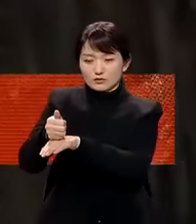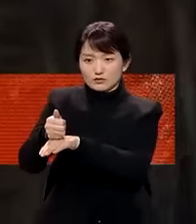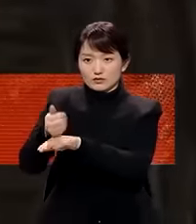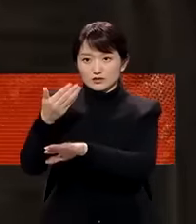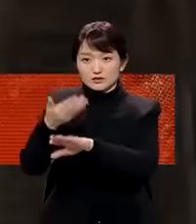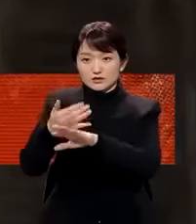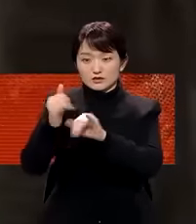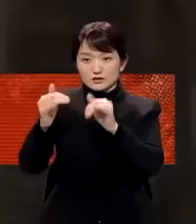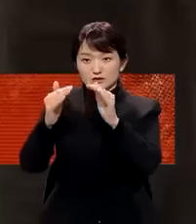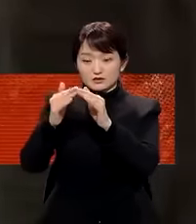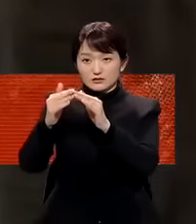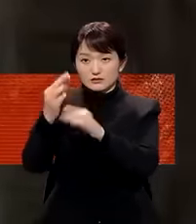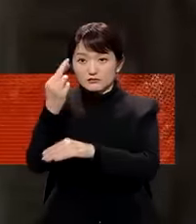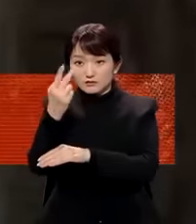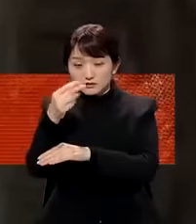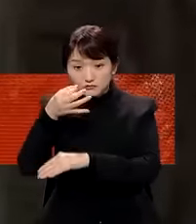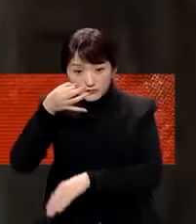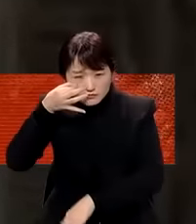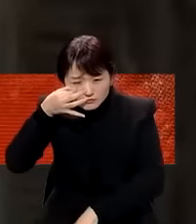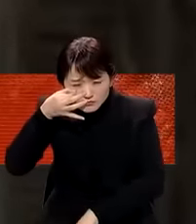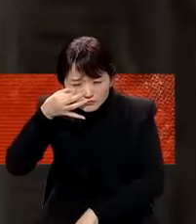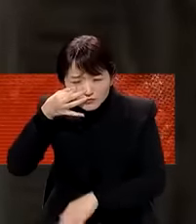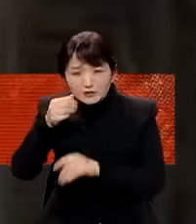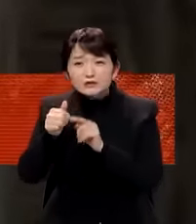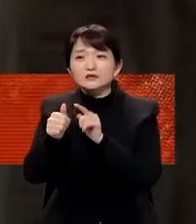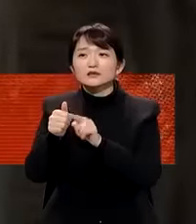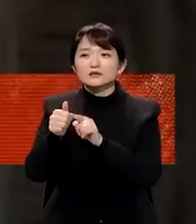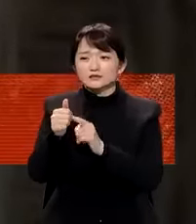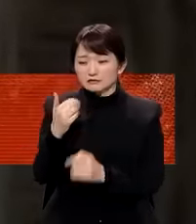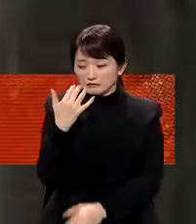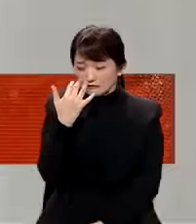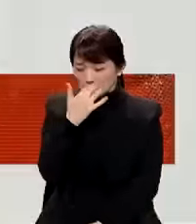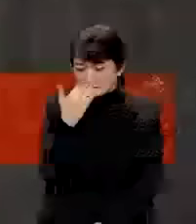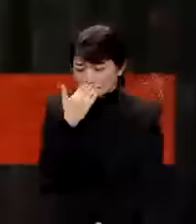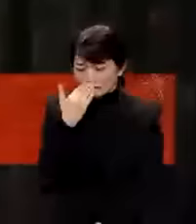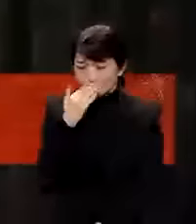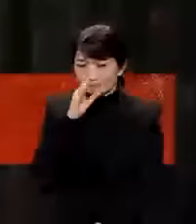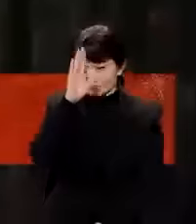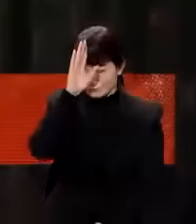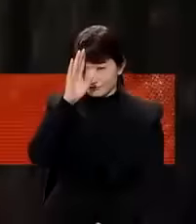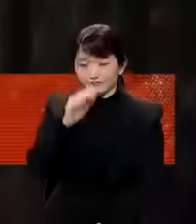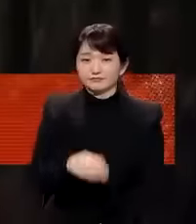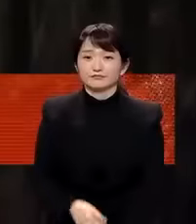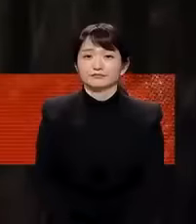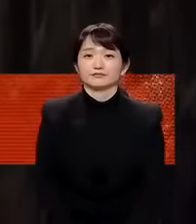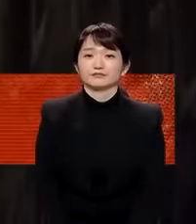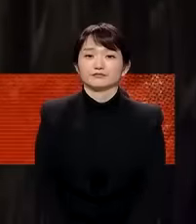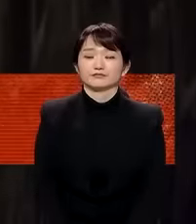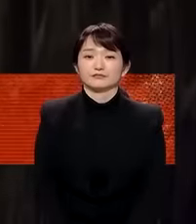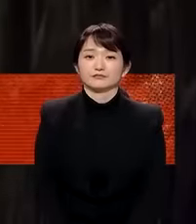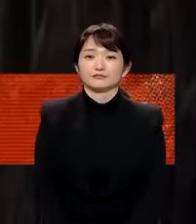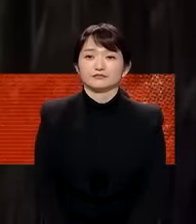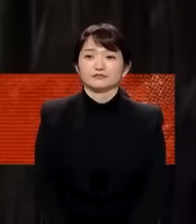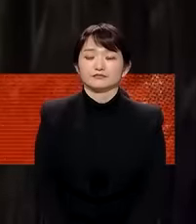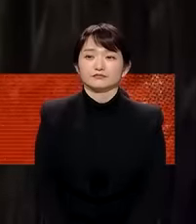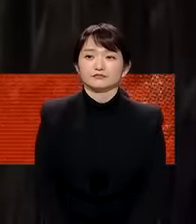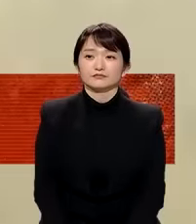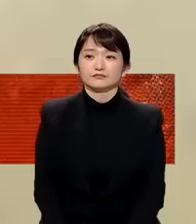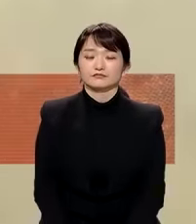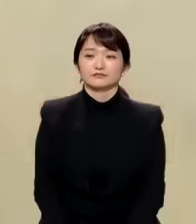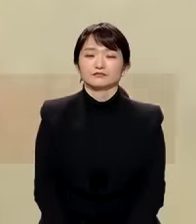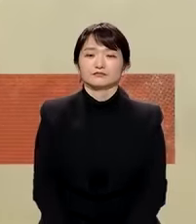창문을 기여히 보고야 말겠다는 저 집념 관음증 아니겠습니까 맞습니다 자이 사건이요 10월 5일 날